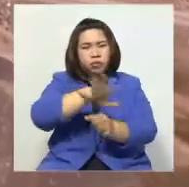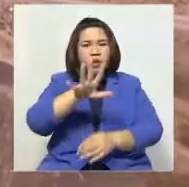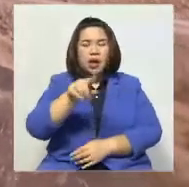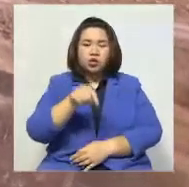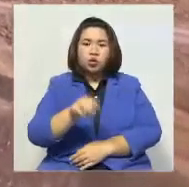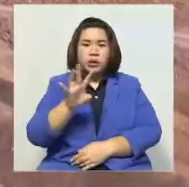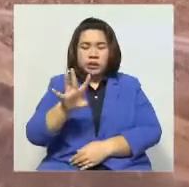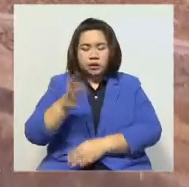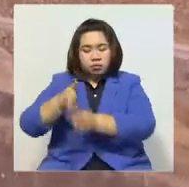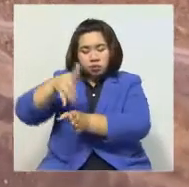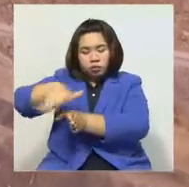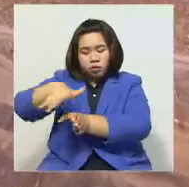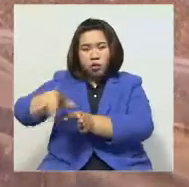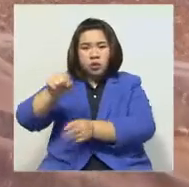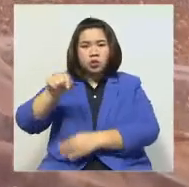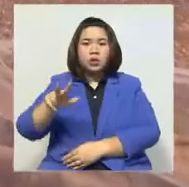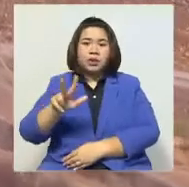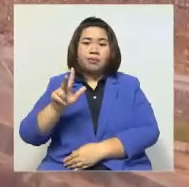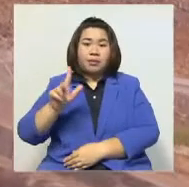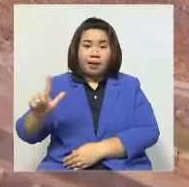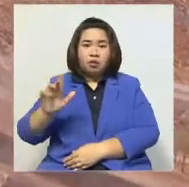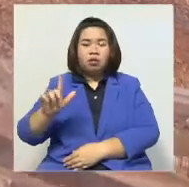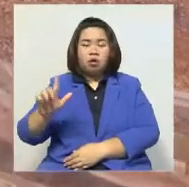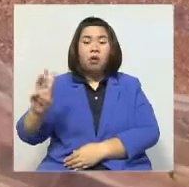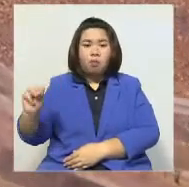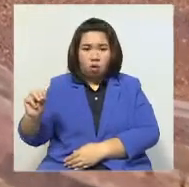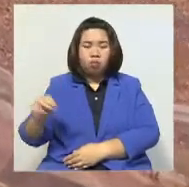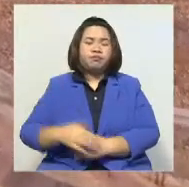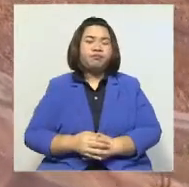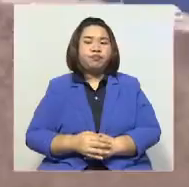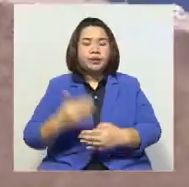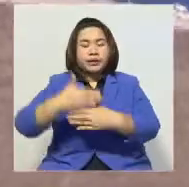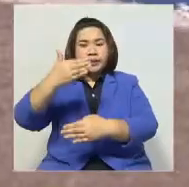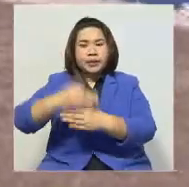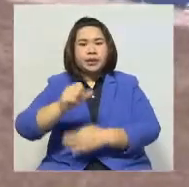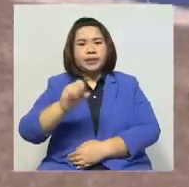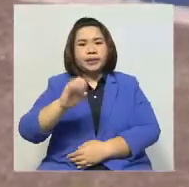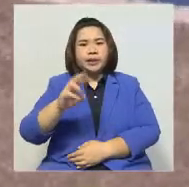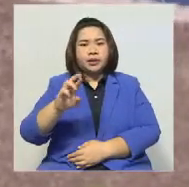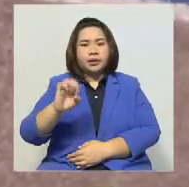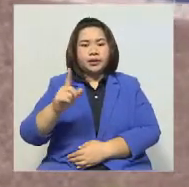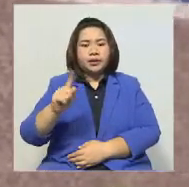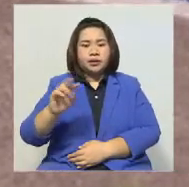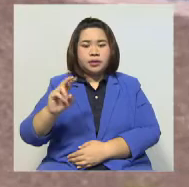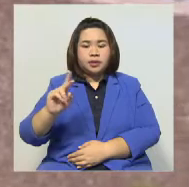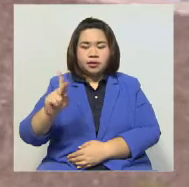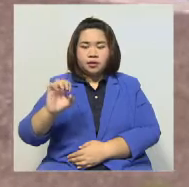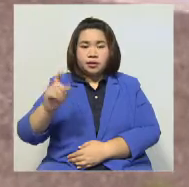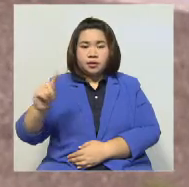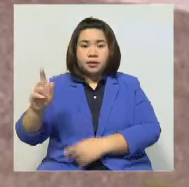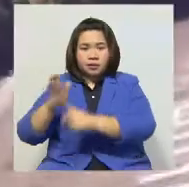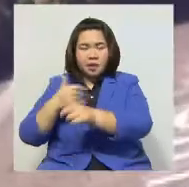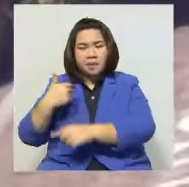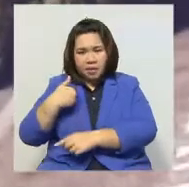ระบายน้ำออก 1.30 ล้านลูกบาศก์เมตรขณะที่เขื่อนสิริกิติ์ครับมีปริมาณน้ำร้อยละ70สามารถรับน้ำได้อีก 8,406